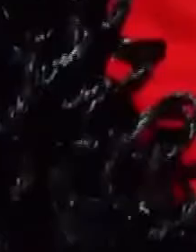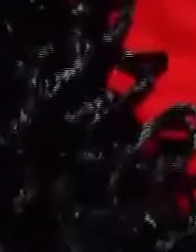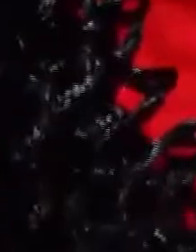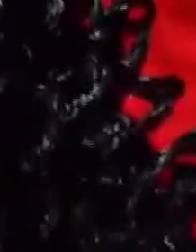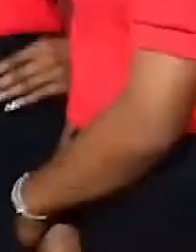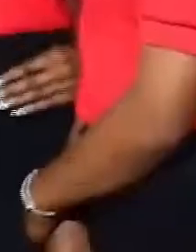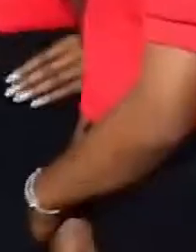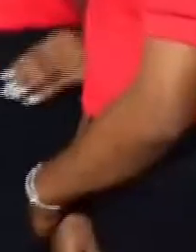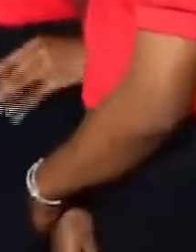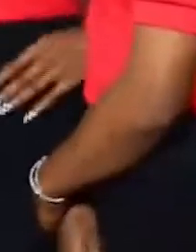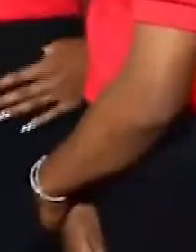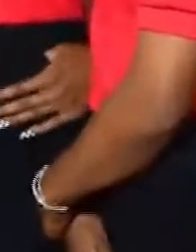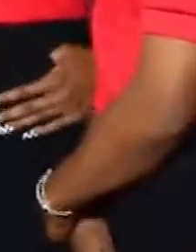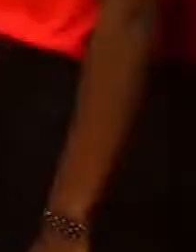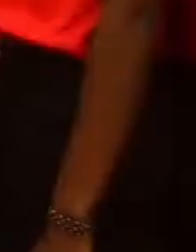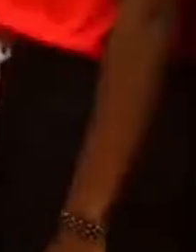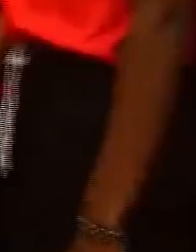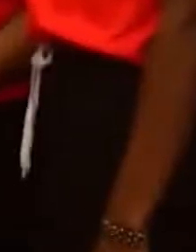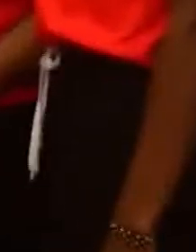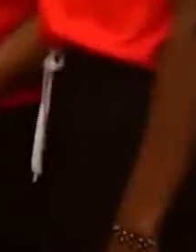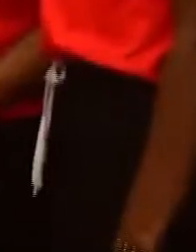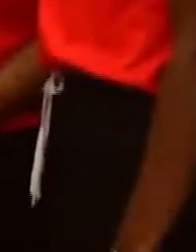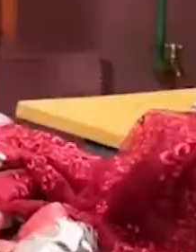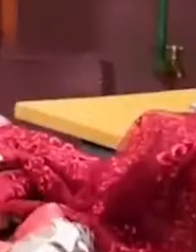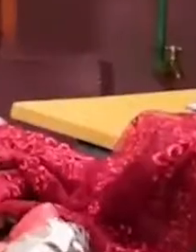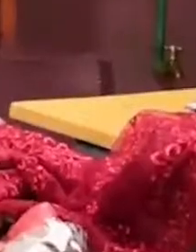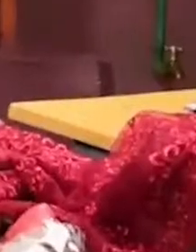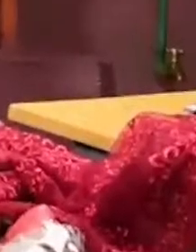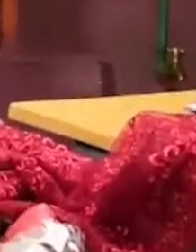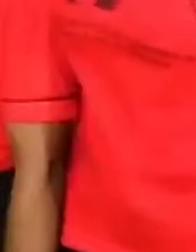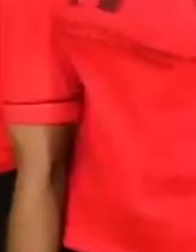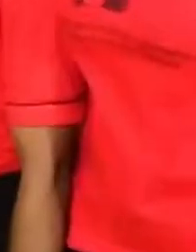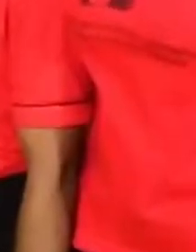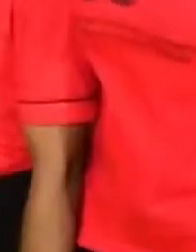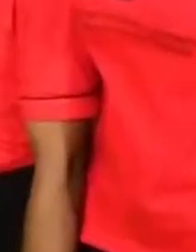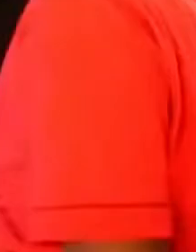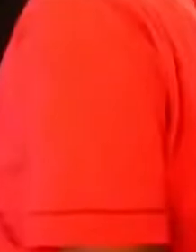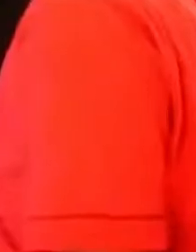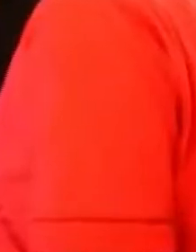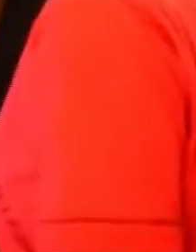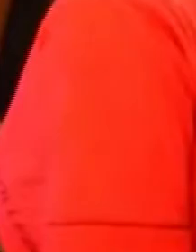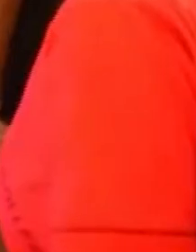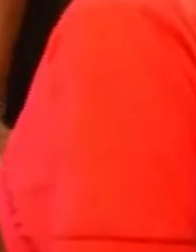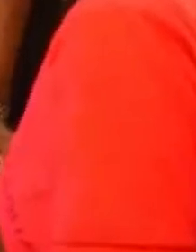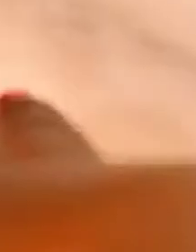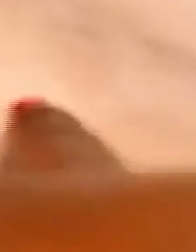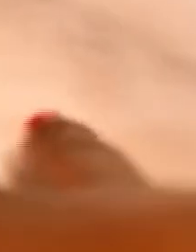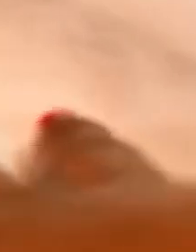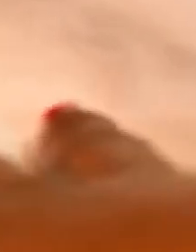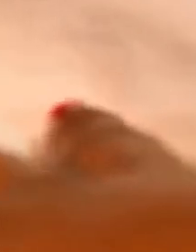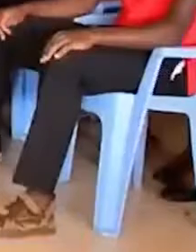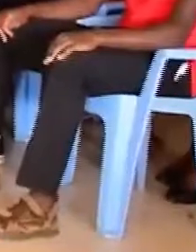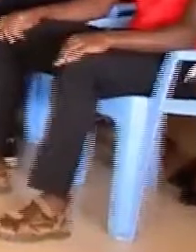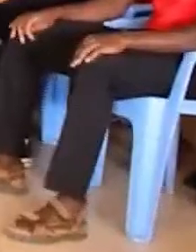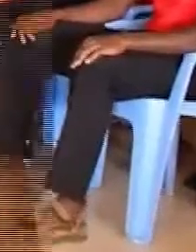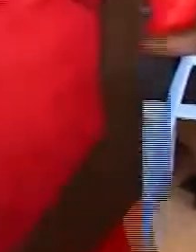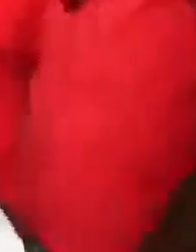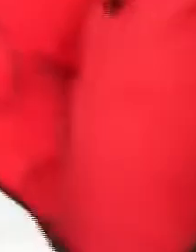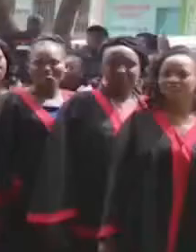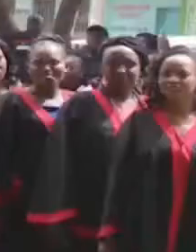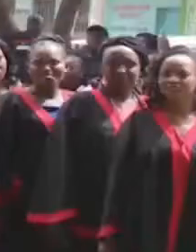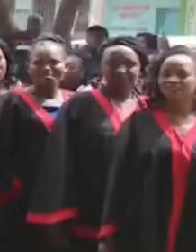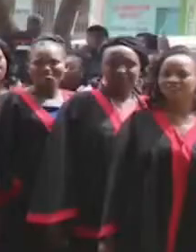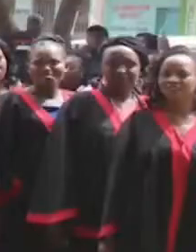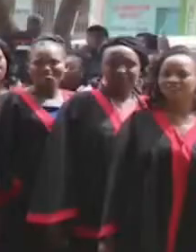braiding and weaving, hairdressing, beauty therapy, fashion and design, barbering, full cosmetology na pia hot